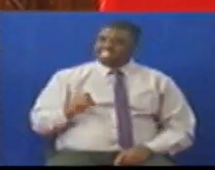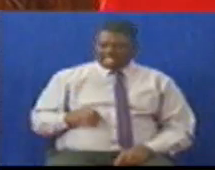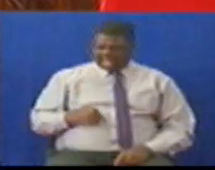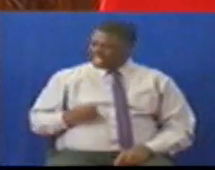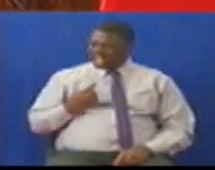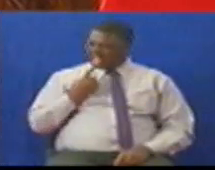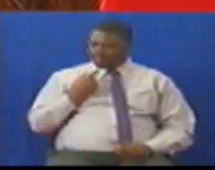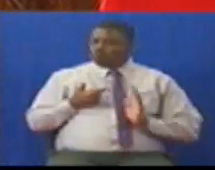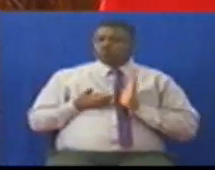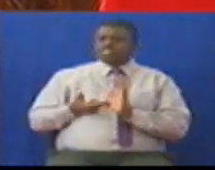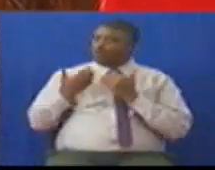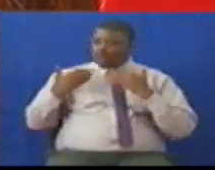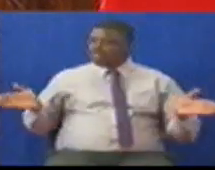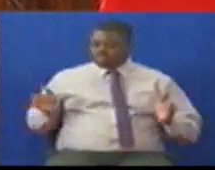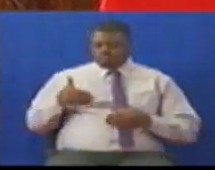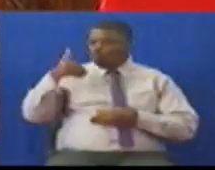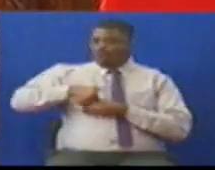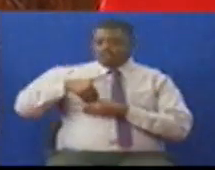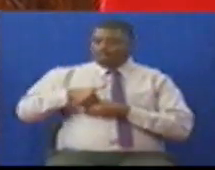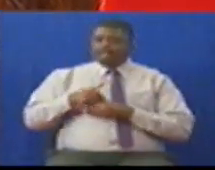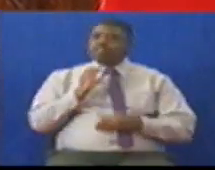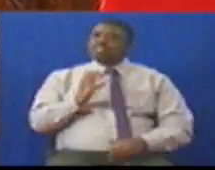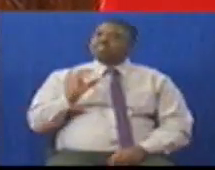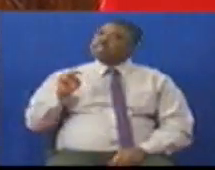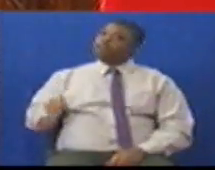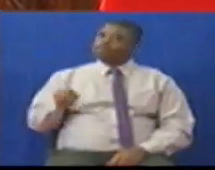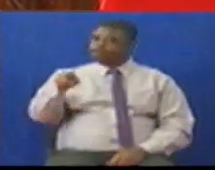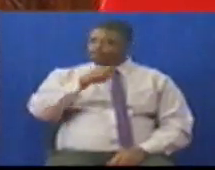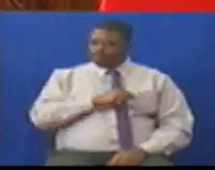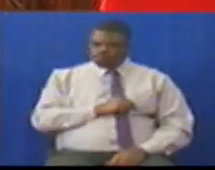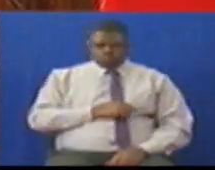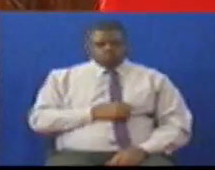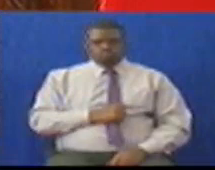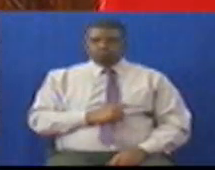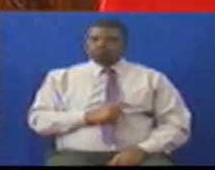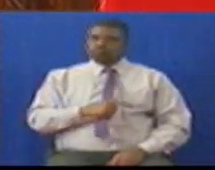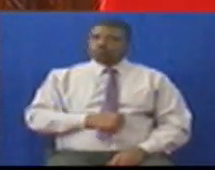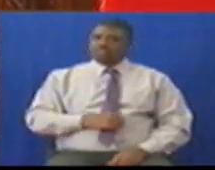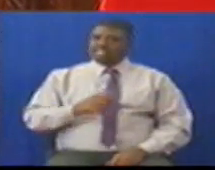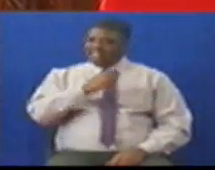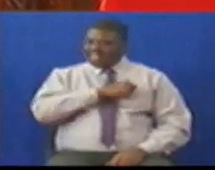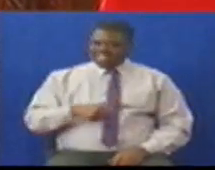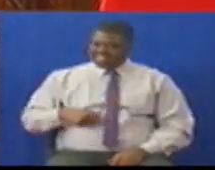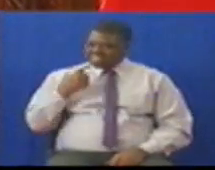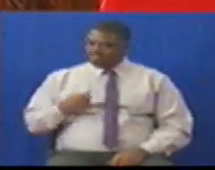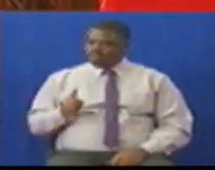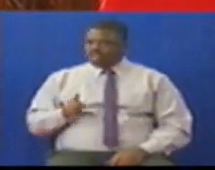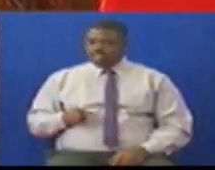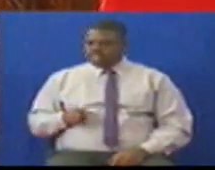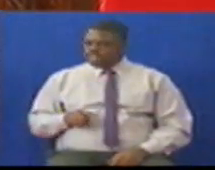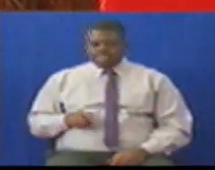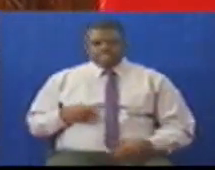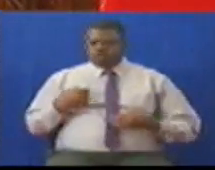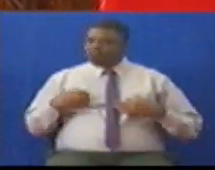CCM. Wapo wakurugenzi watendaji wengi ambao ni wanachama wa CCM. Hivyo basi, kauli ya Mheshimiwa Rais kwamba uchaguzi utakuwa huru na wa haki